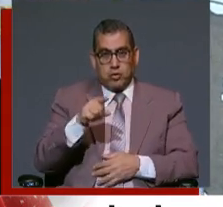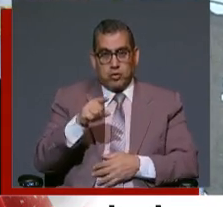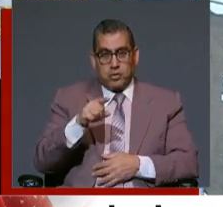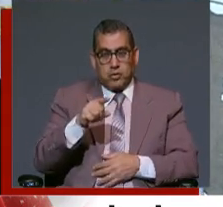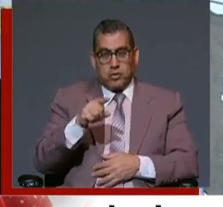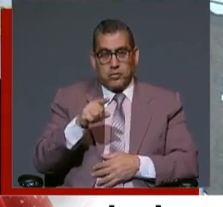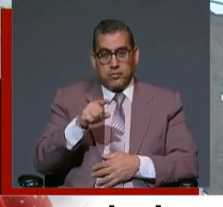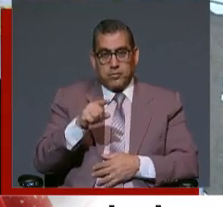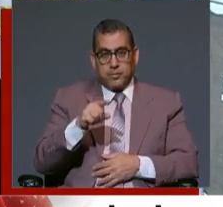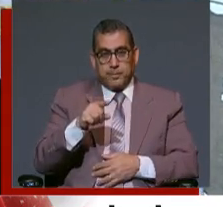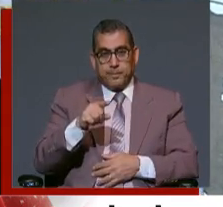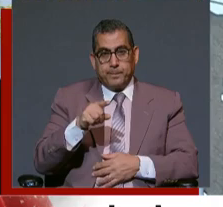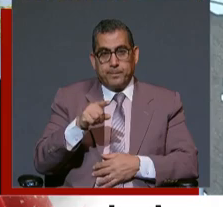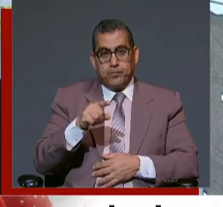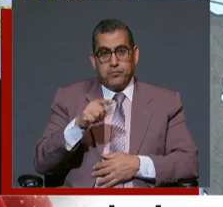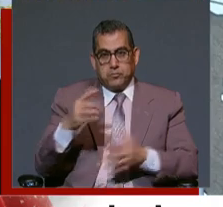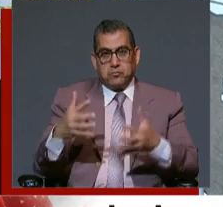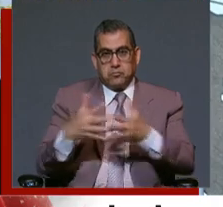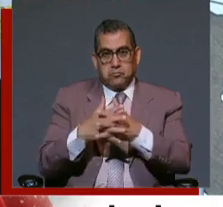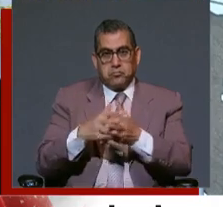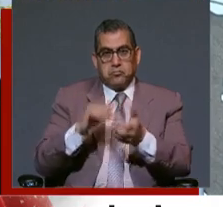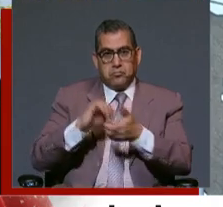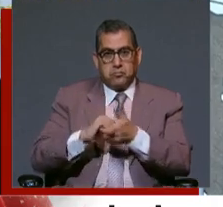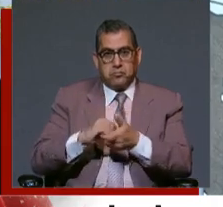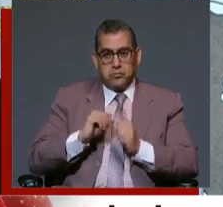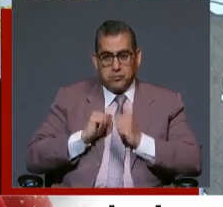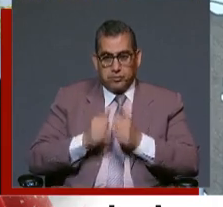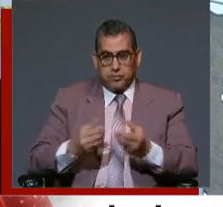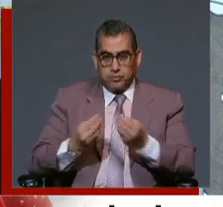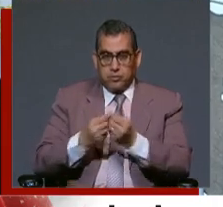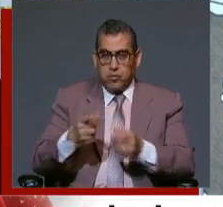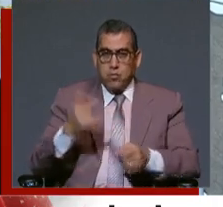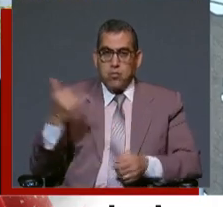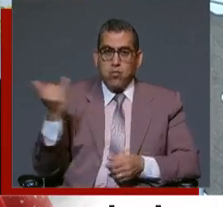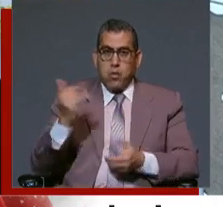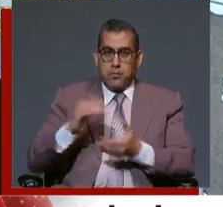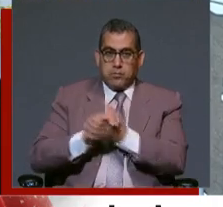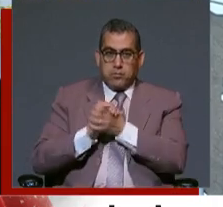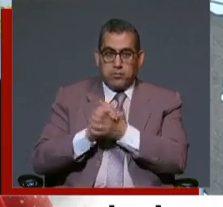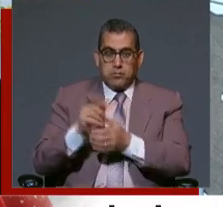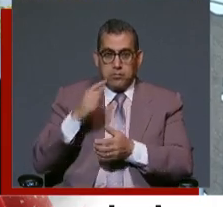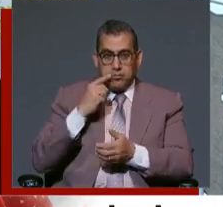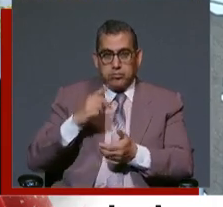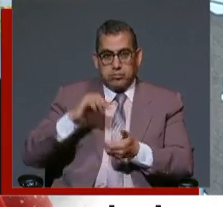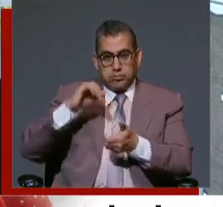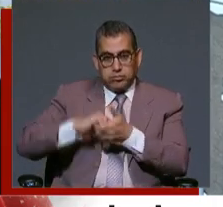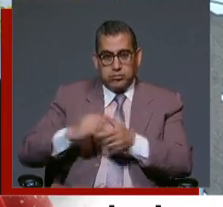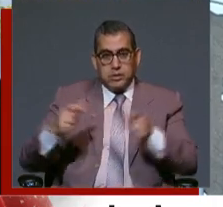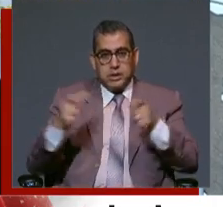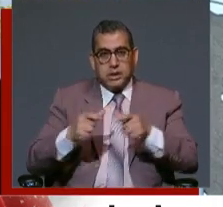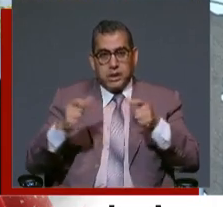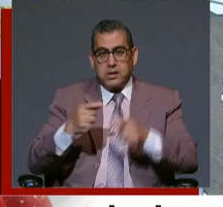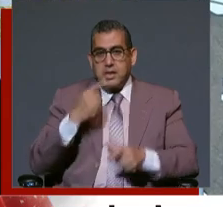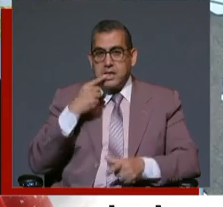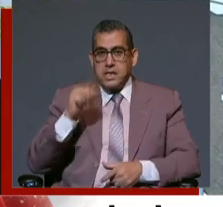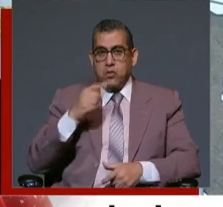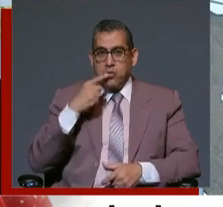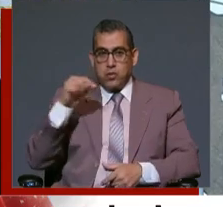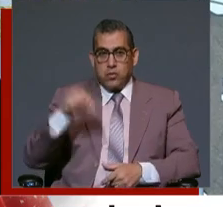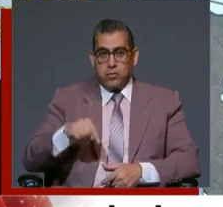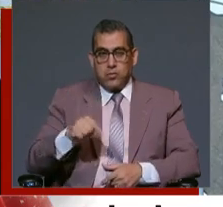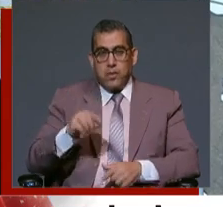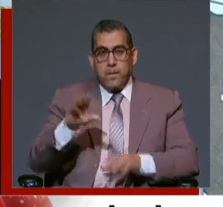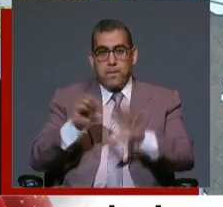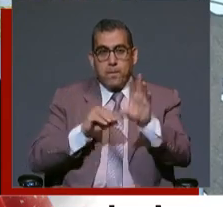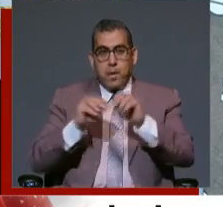أديسينا الذي شرفني بالاشتراك في هذا الحدث الهام وهو عقد الاجتماعات السنوية لمجموعة